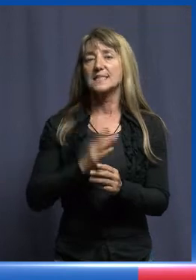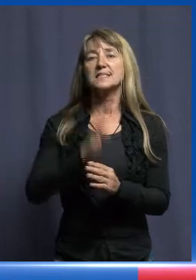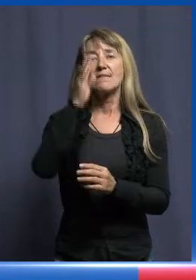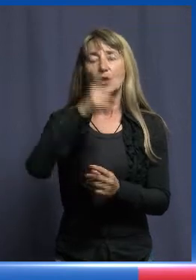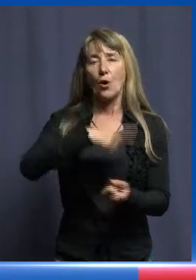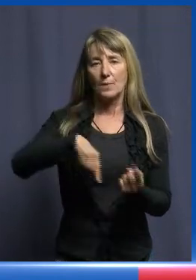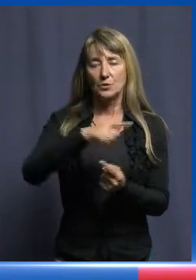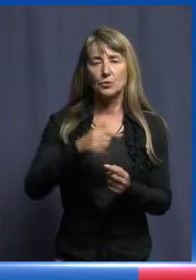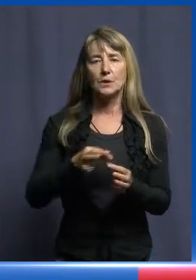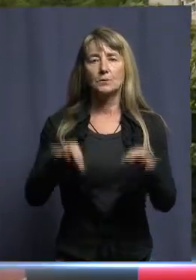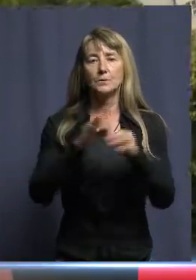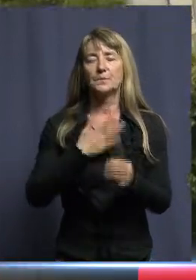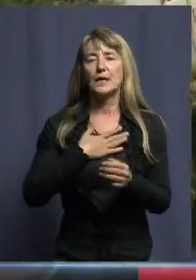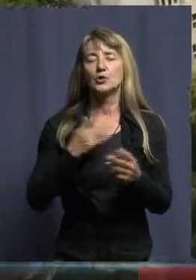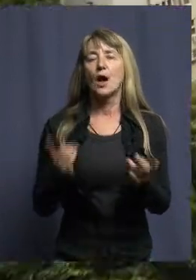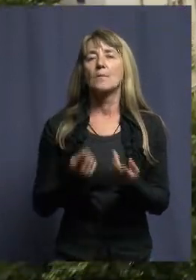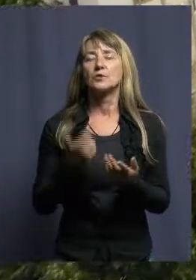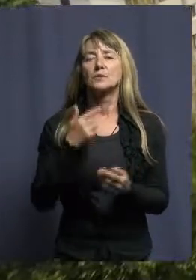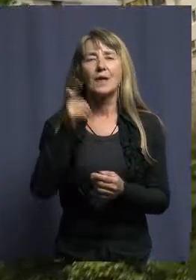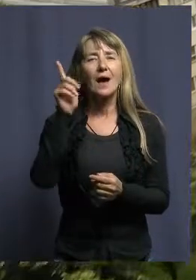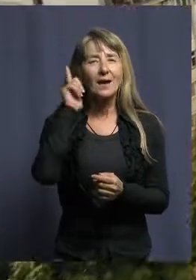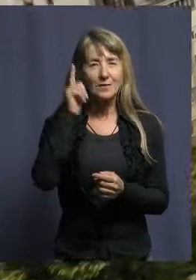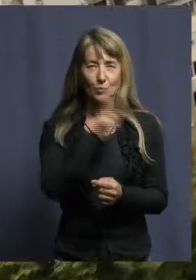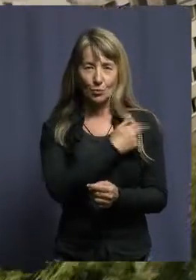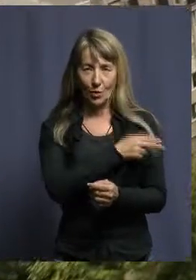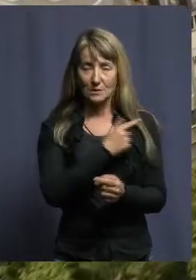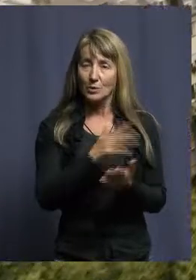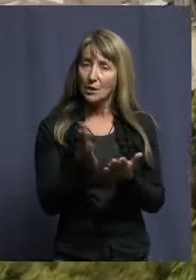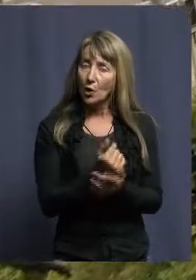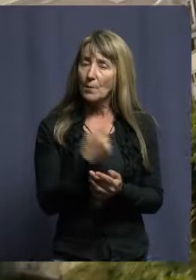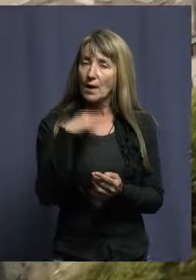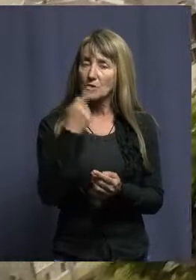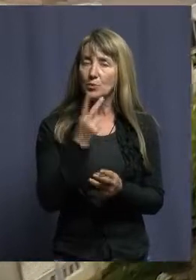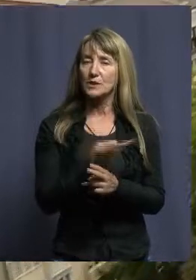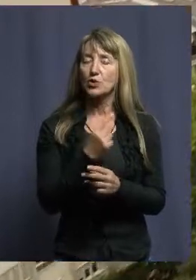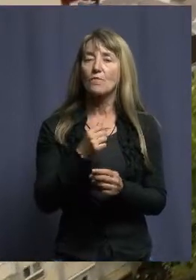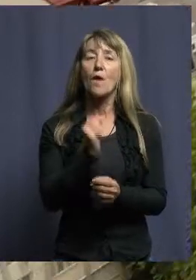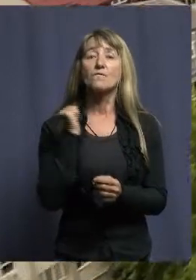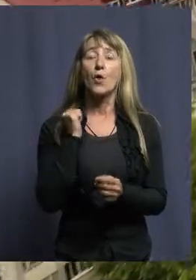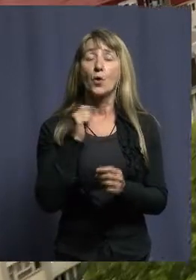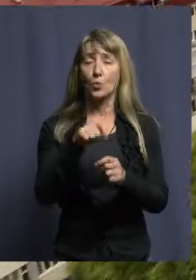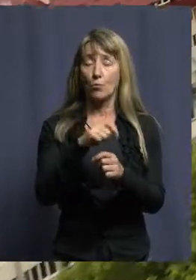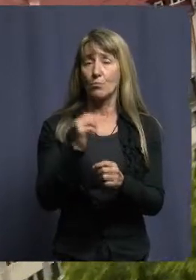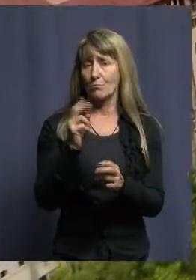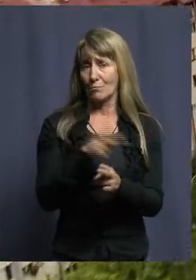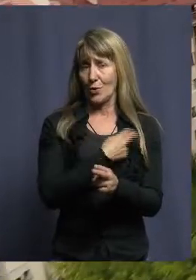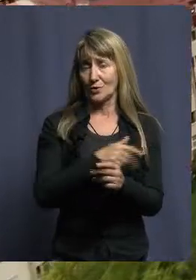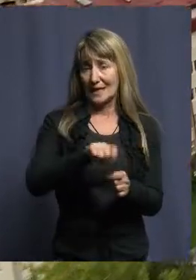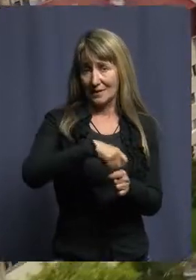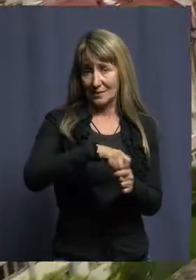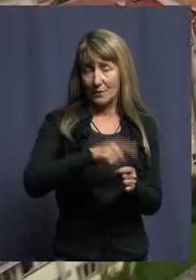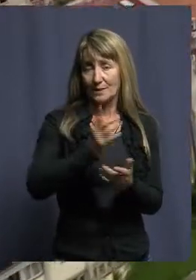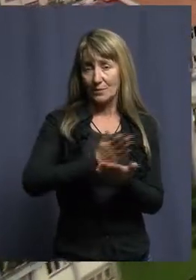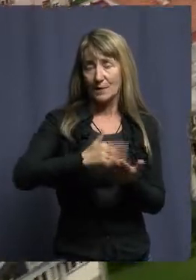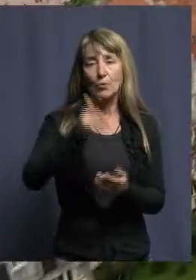obilaznica, tu su neki projekti naši ambiciozni da imamo gradsku bolnicu. Samo da dobijemo, recimo, države vojnu bolnicu, da je adaptiramo, da u jednom delu